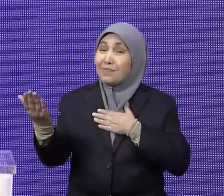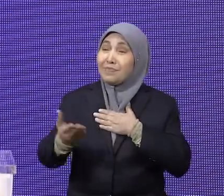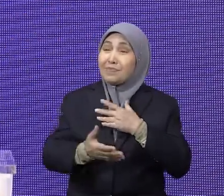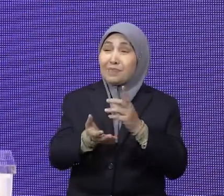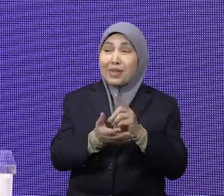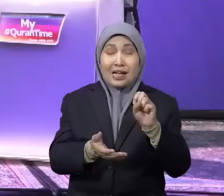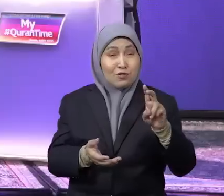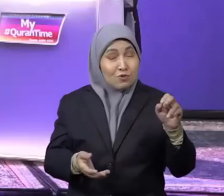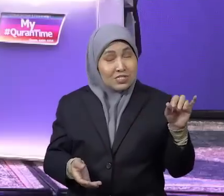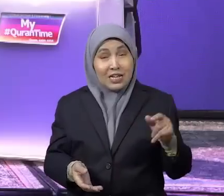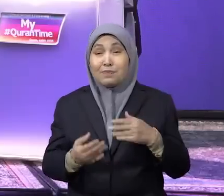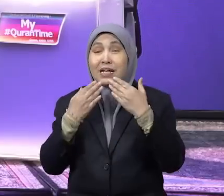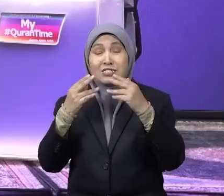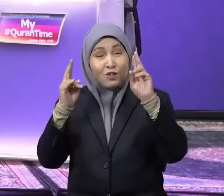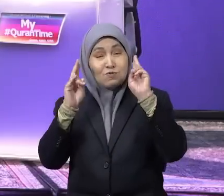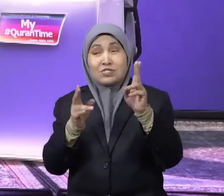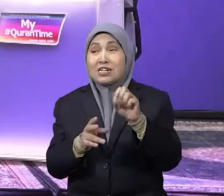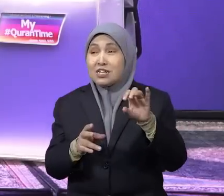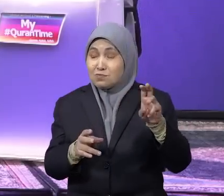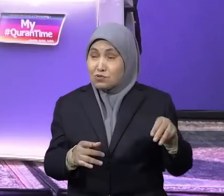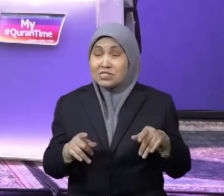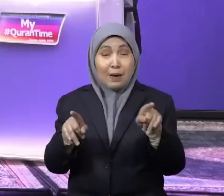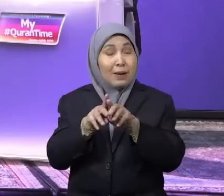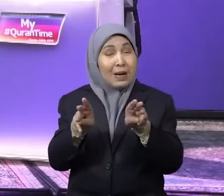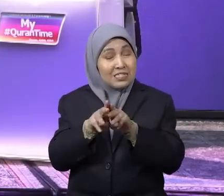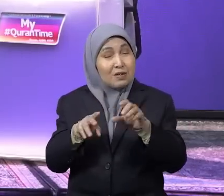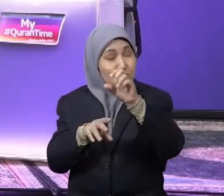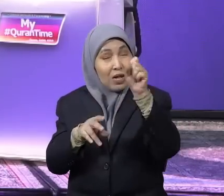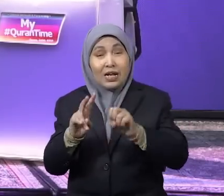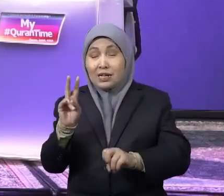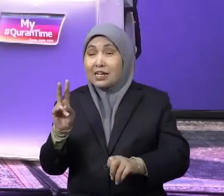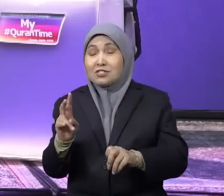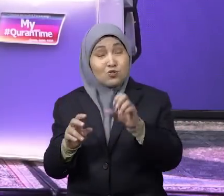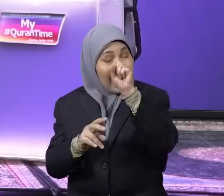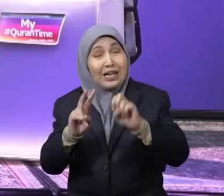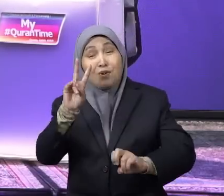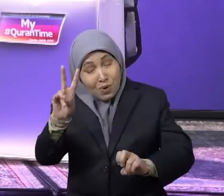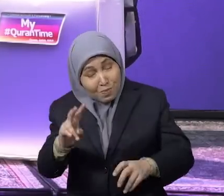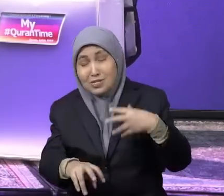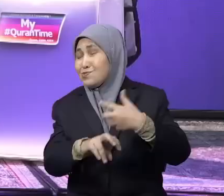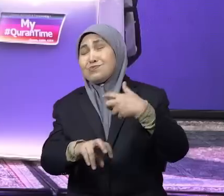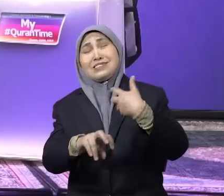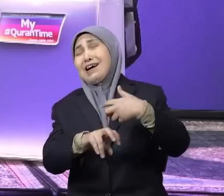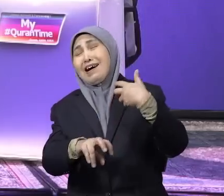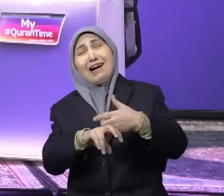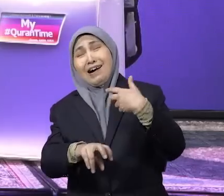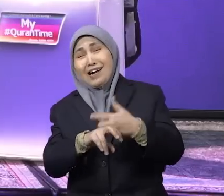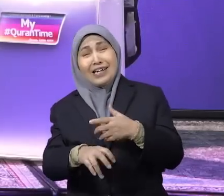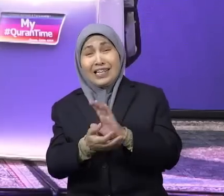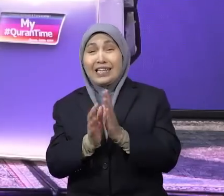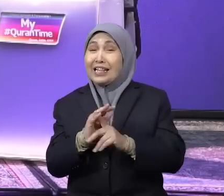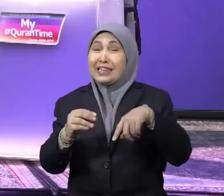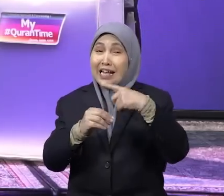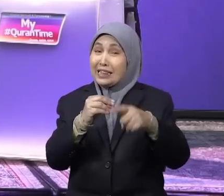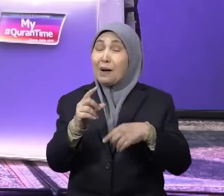Dr. Sanusi. Terima kasih Ustaz Syamsul. Sama juga macam soalan pertama tadi, soalan kedua ni pun susah juga. Soalan kedua ni